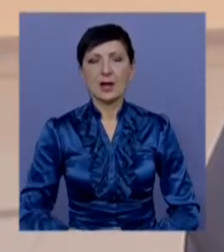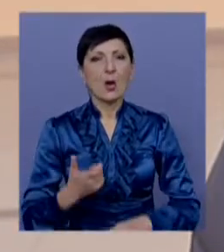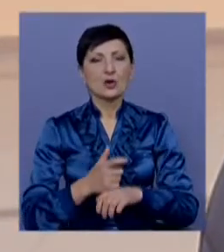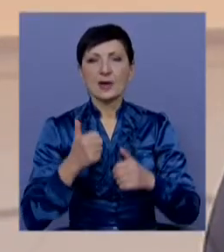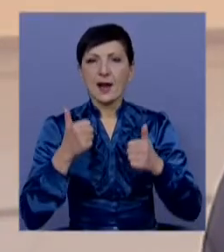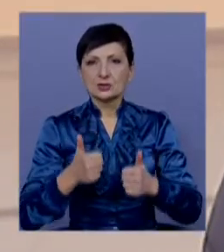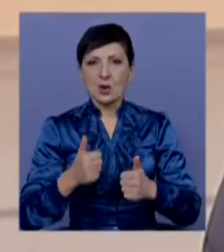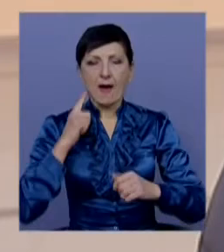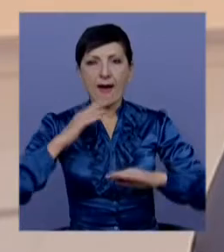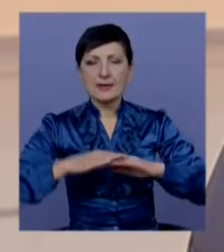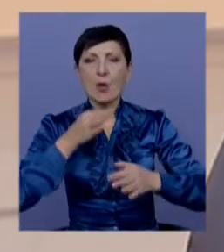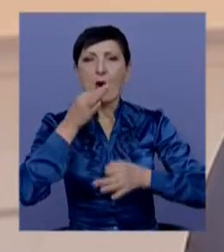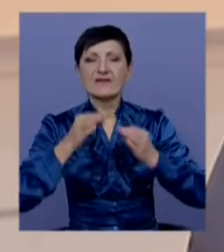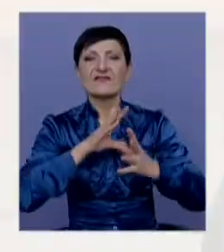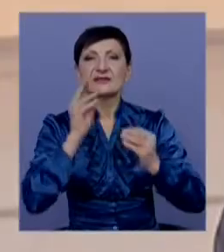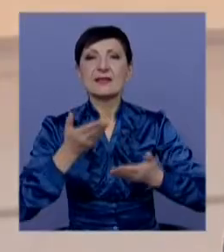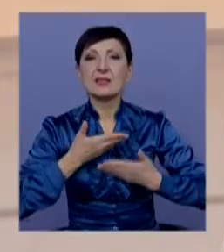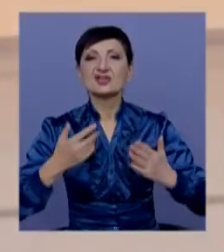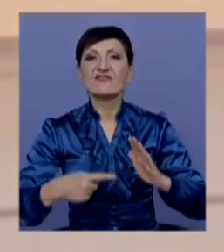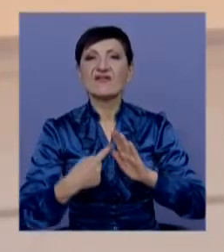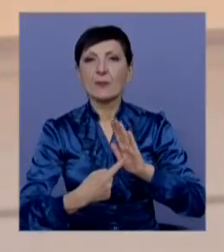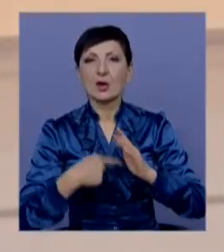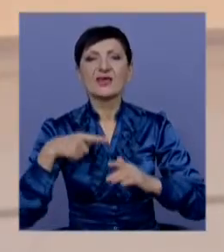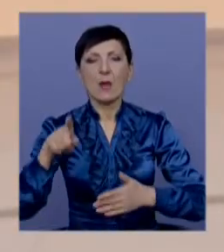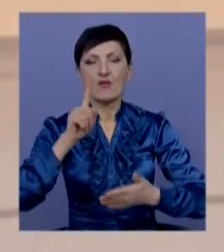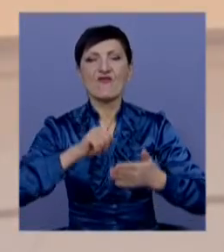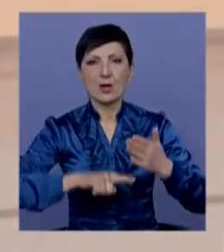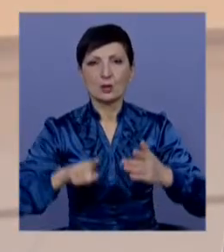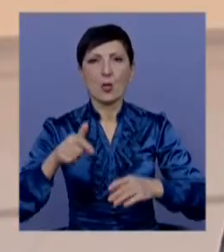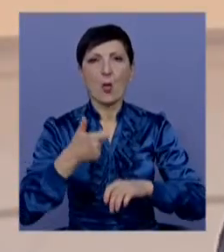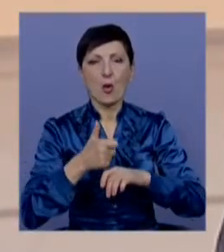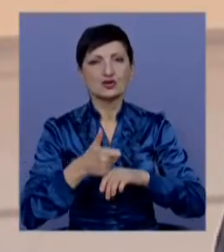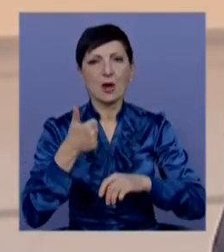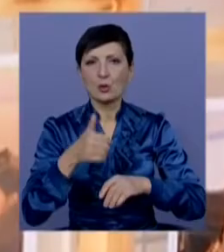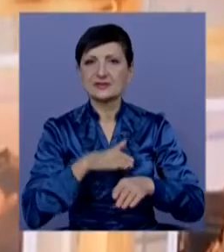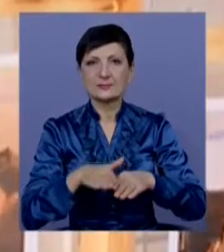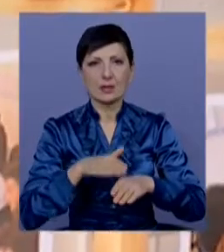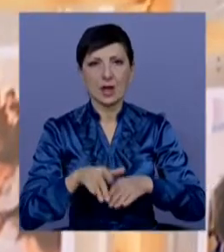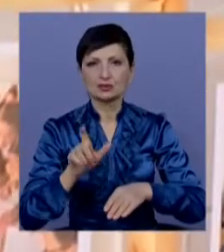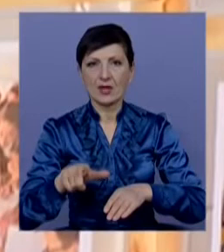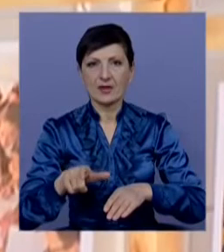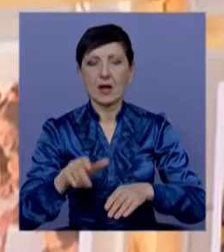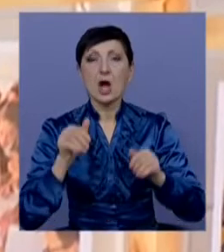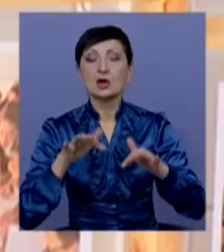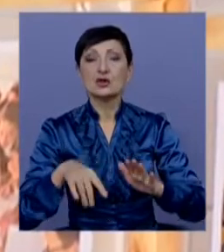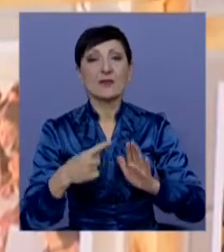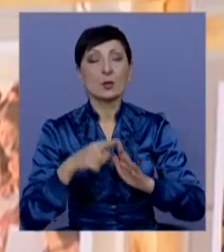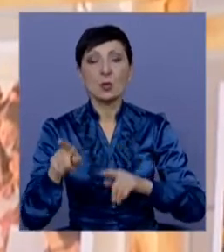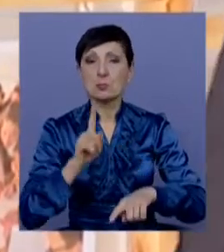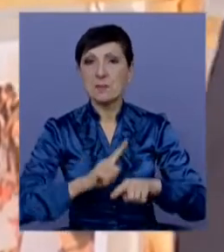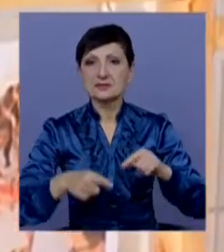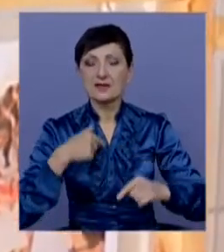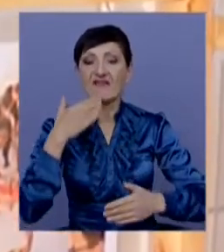Очень хорошо. Аким ответил на все наши вопросы. Я ему верю. Он очень исполнительный человек. Решает вопросы быстро. Я ему